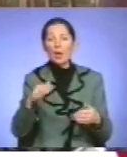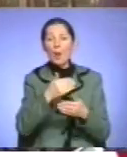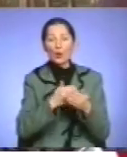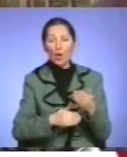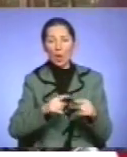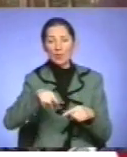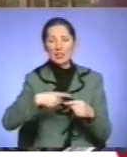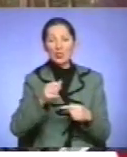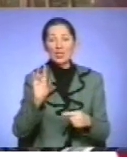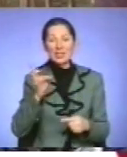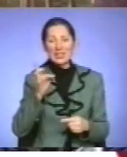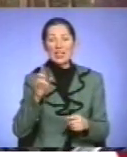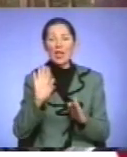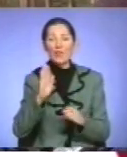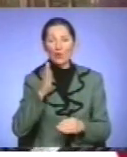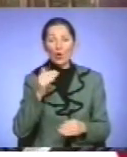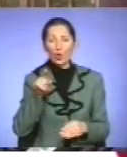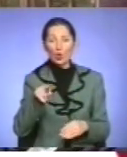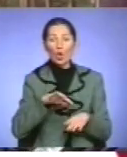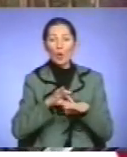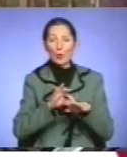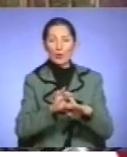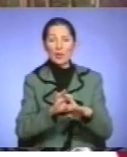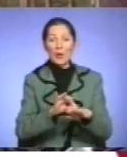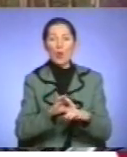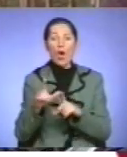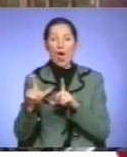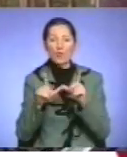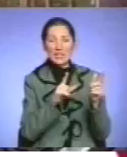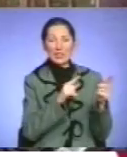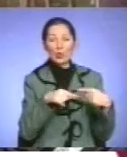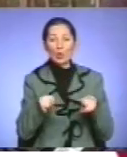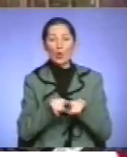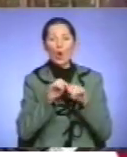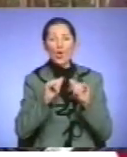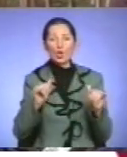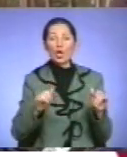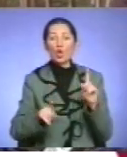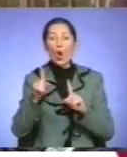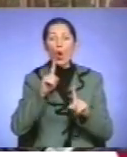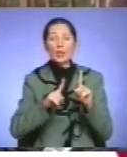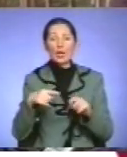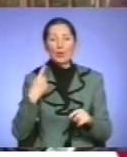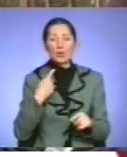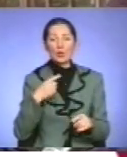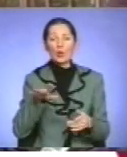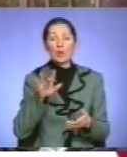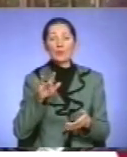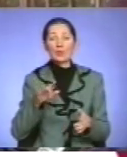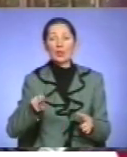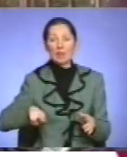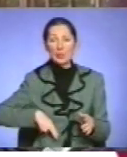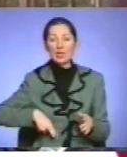слідуючій неділі, у вівторок, ми тут проведемо виїзну таку розширену колегію обласної державної адміністрації, де будуть